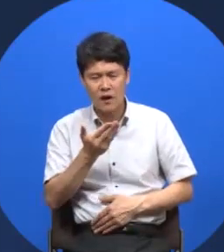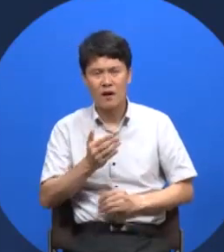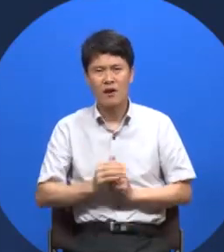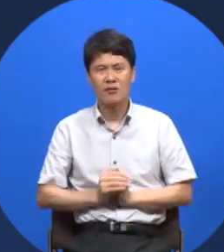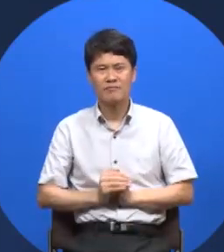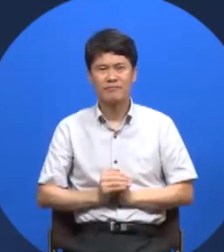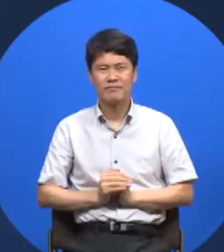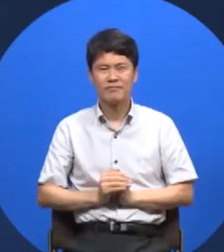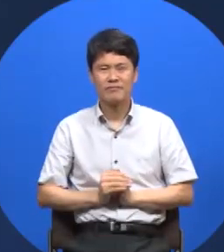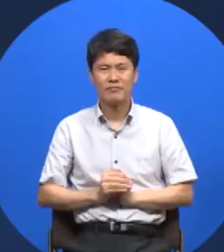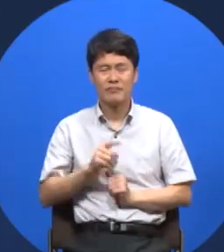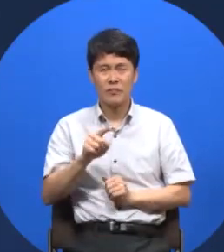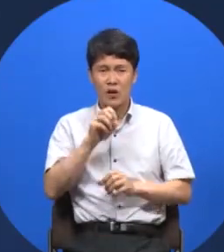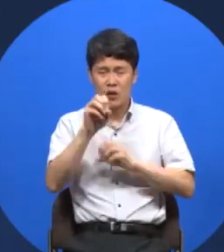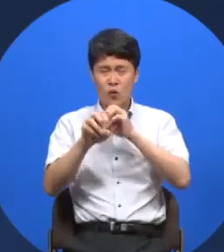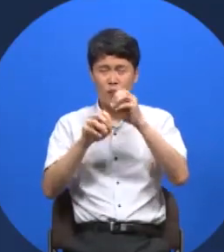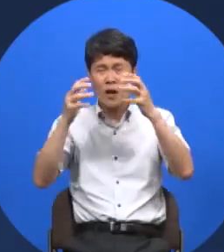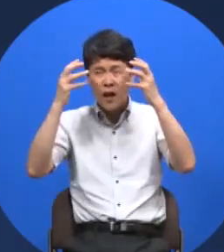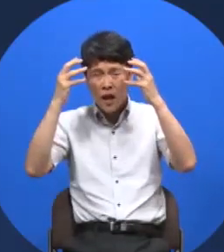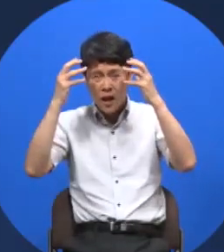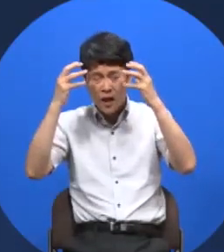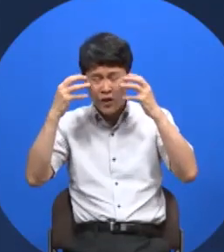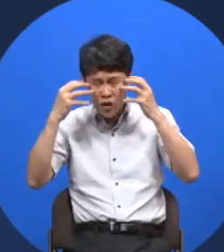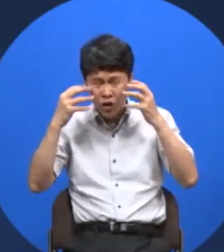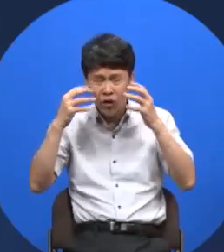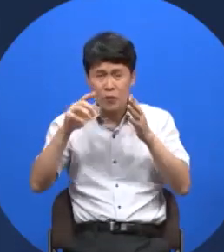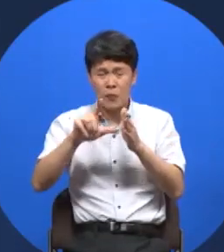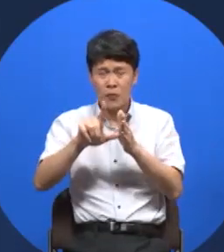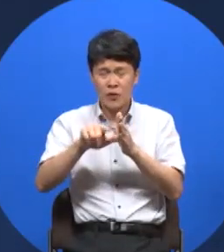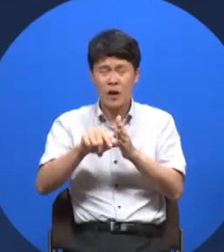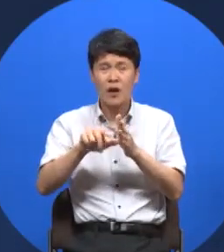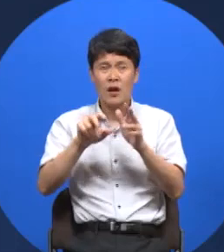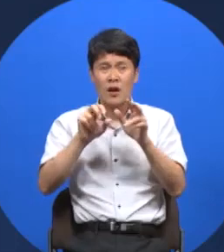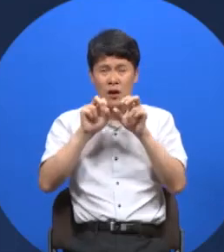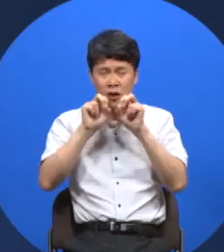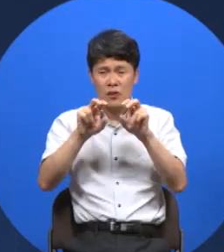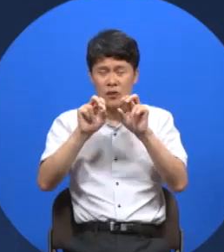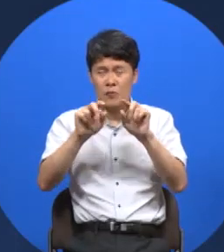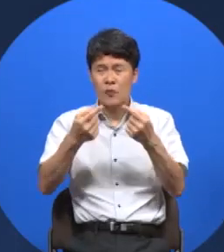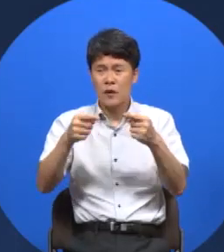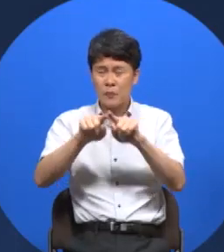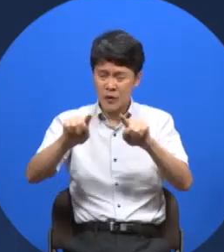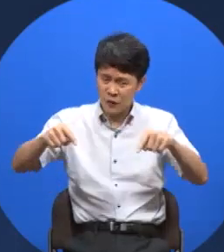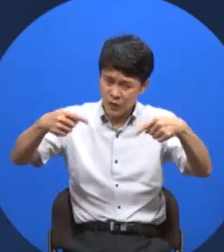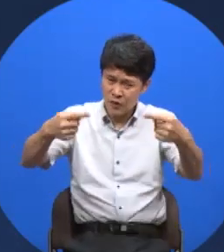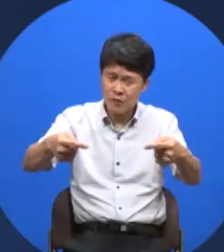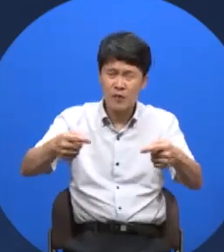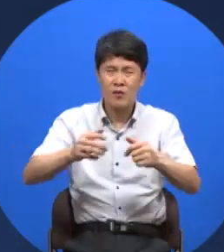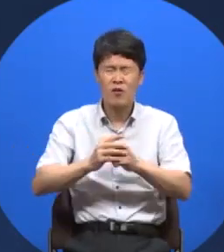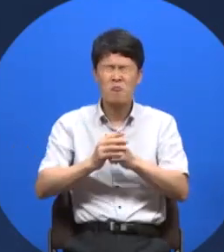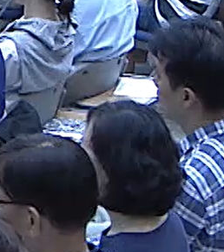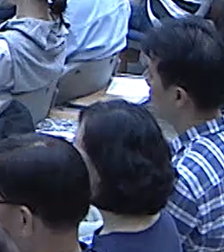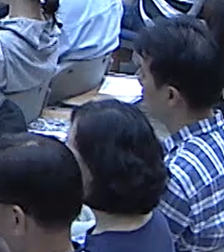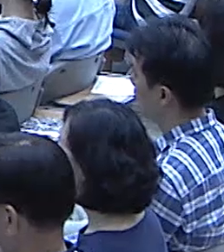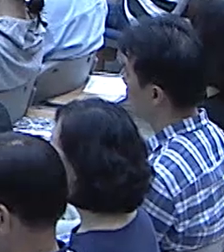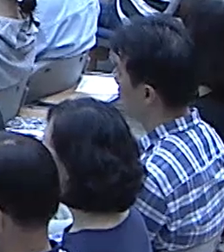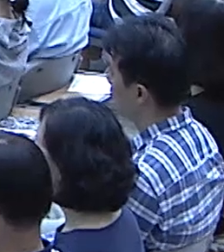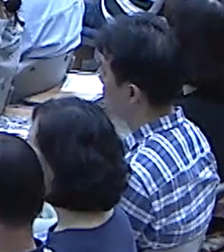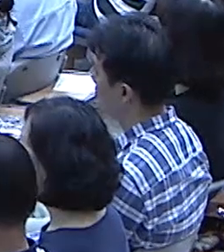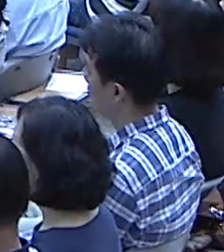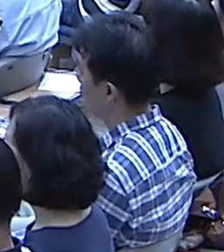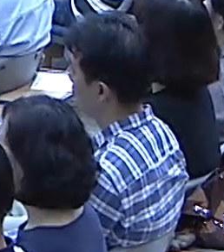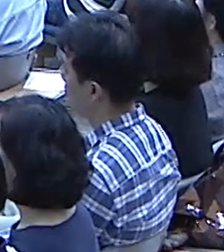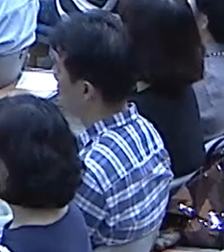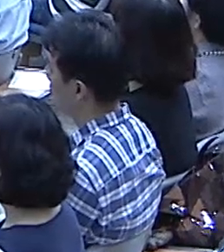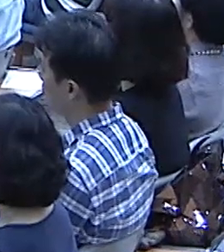아마도 이런 고백을 여름철 선교의 마당에서 동참하면서 구슬땀을 흘린 우리